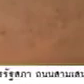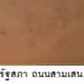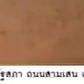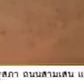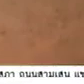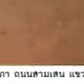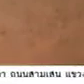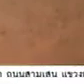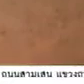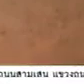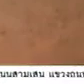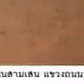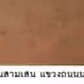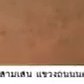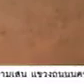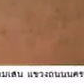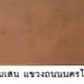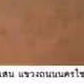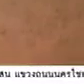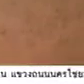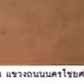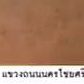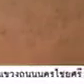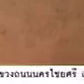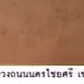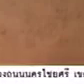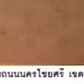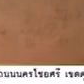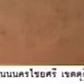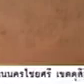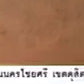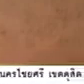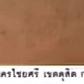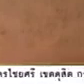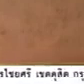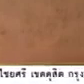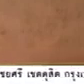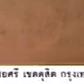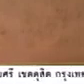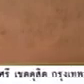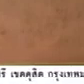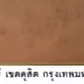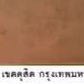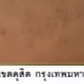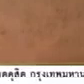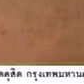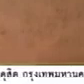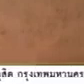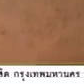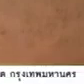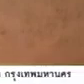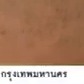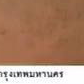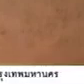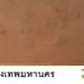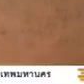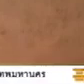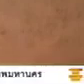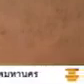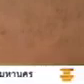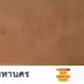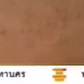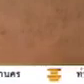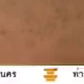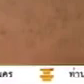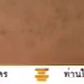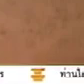มการถวายสัตว์นั้นผมอนุญาตท่านไม่ได้ครับในการอภิปรายไม่ไว้วางใจเหตุผลที่ผมอนุญา